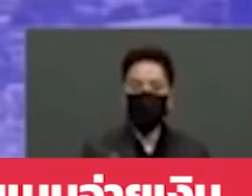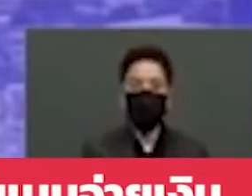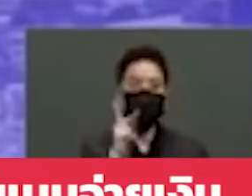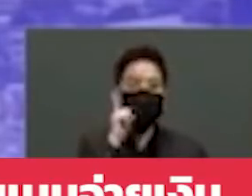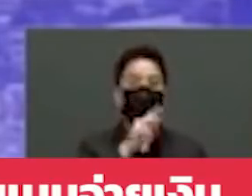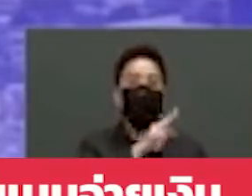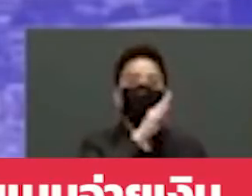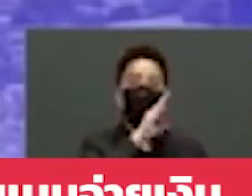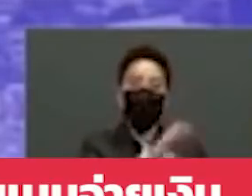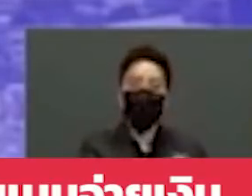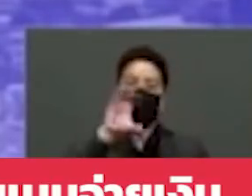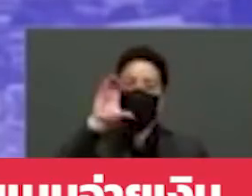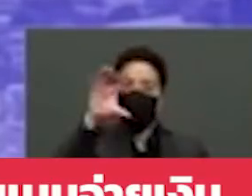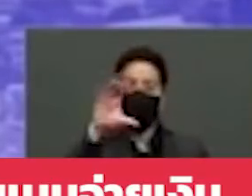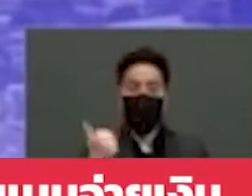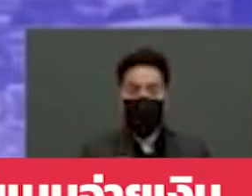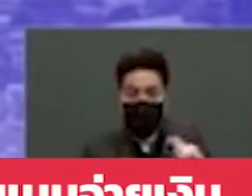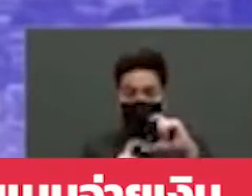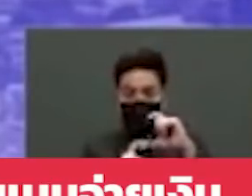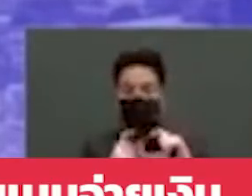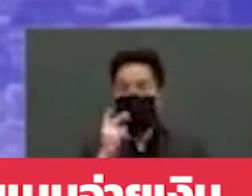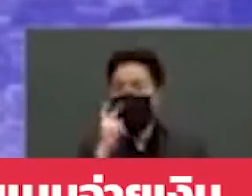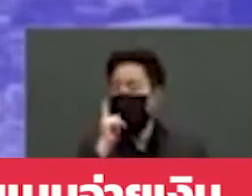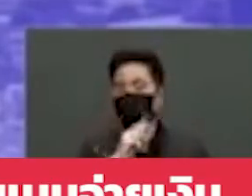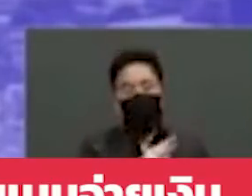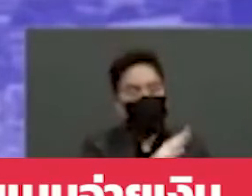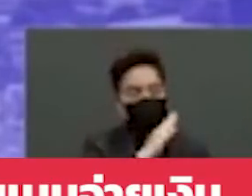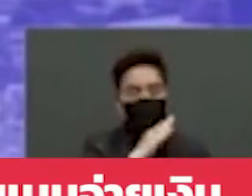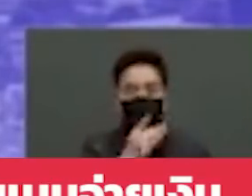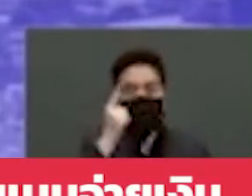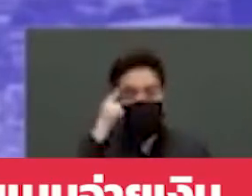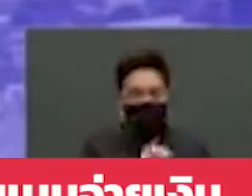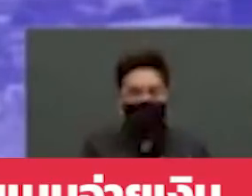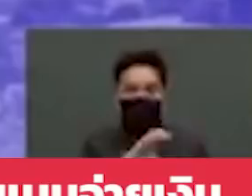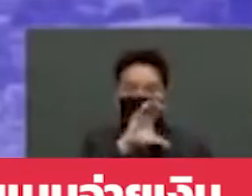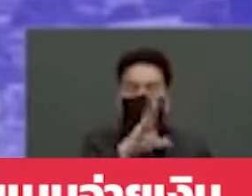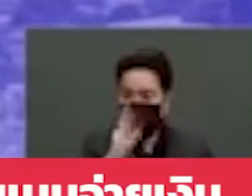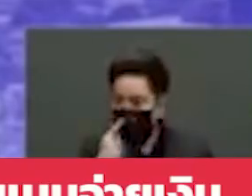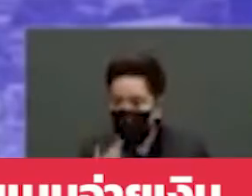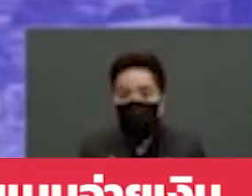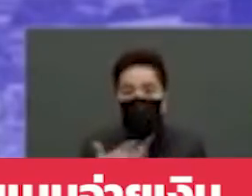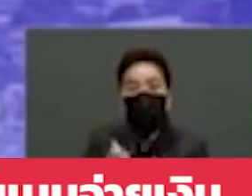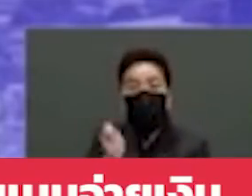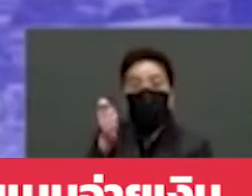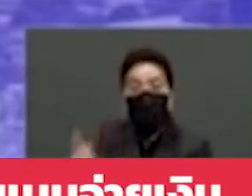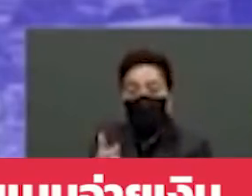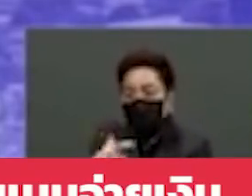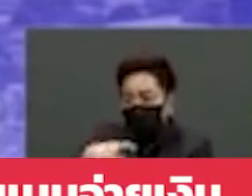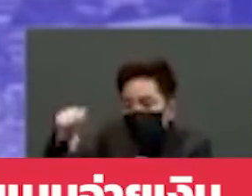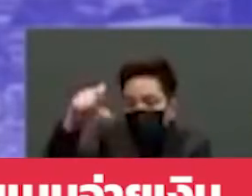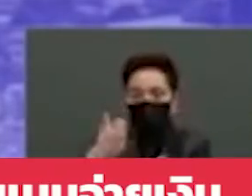สำหรับเปิดให้จองวัคซีนไฟเซอร์แบบจ่ายเงินนั้นขณะนี้ที่ประชุมสปกรับทราบโดยกระทรวงสาธารณสุข